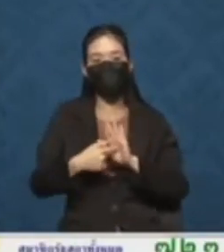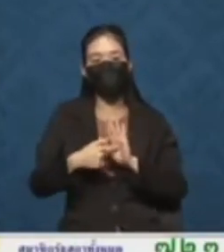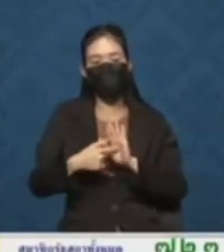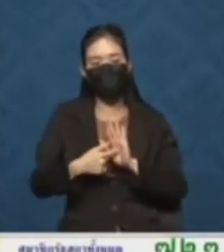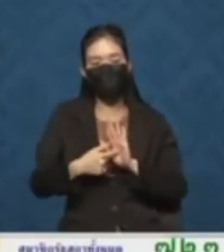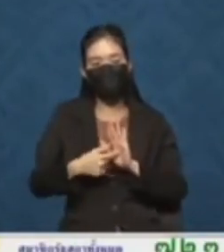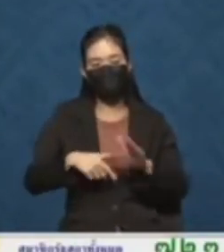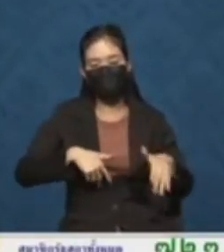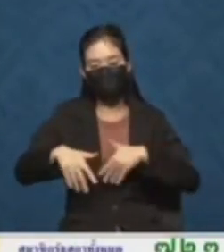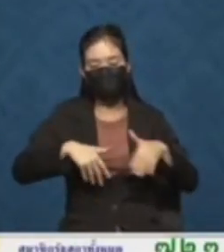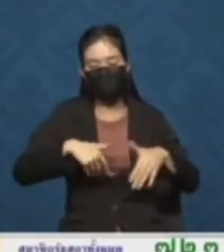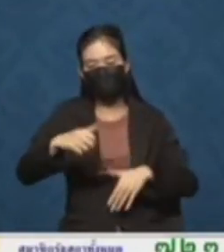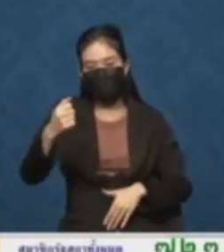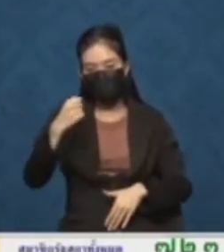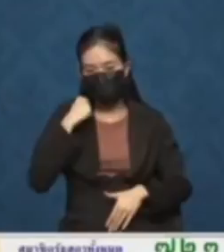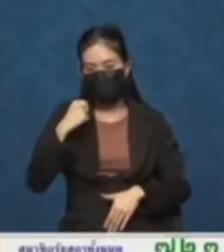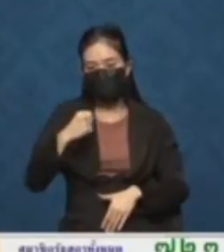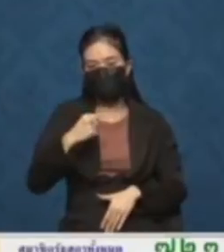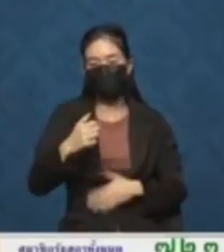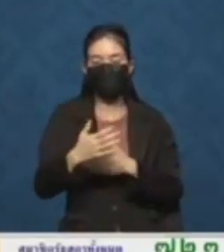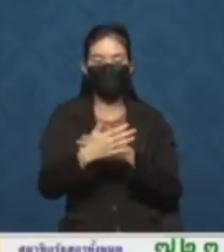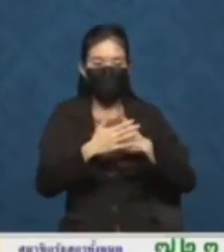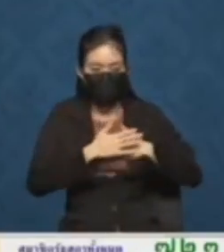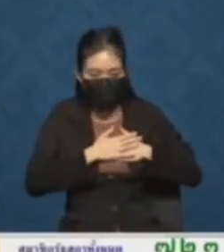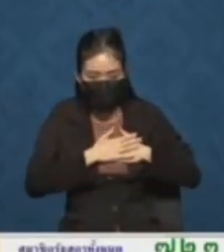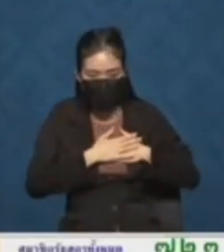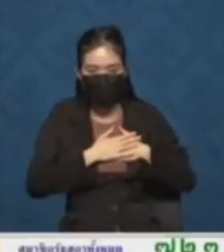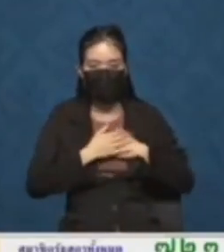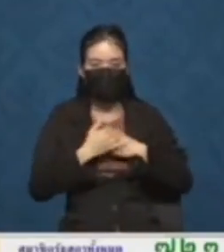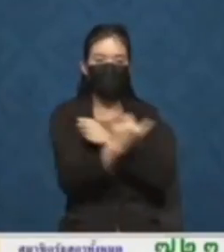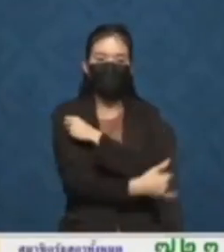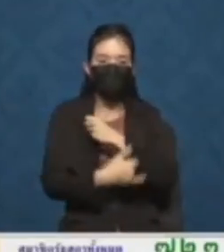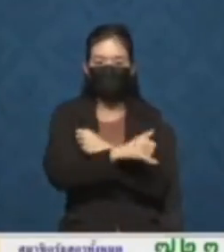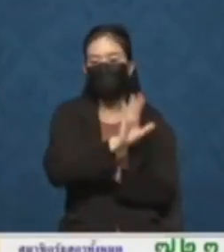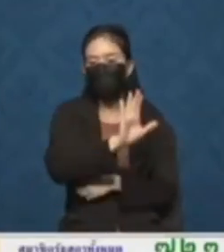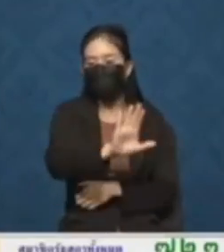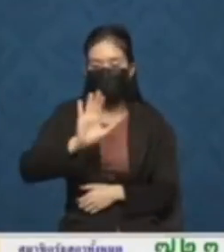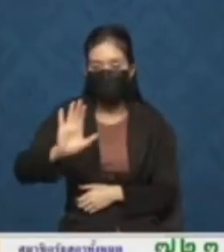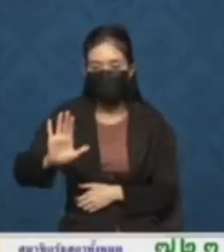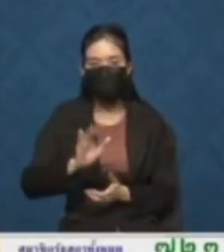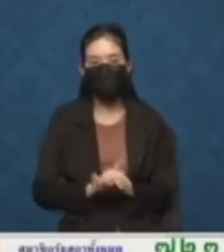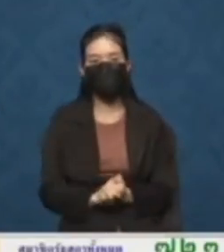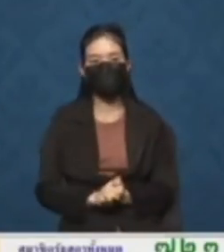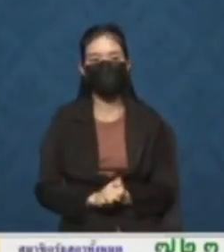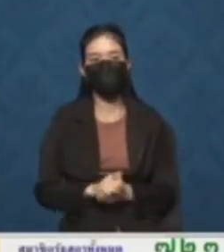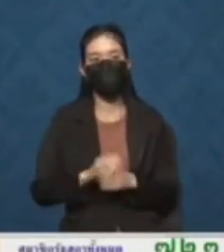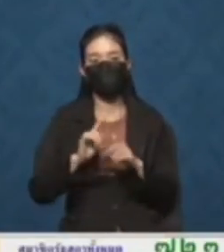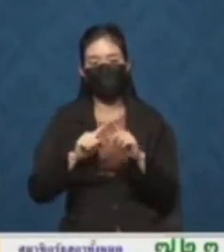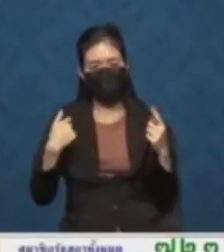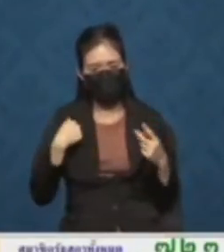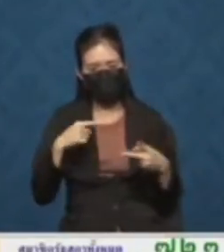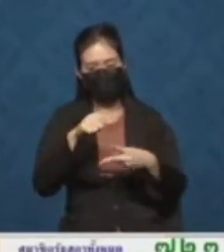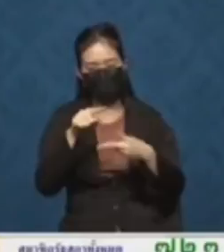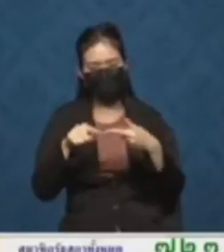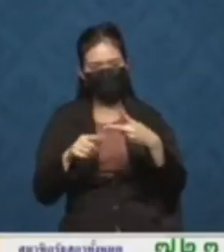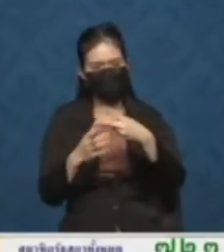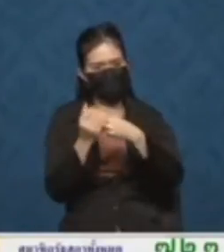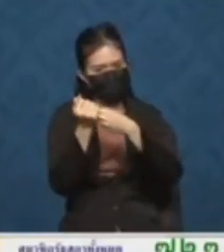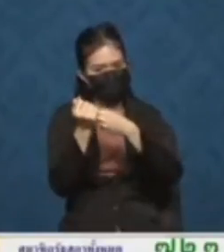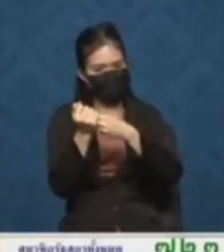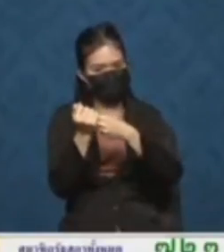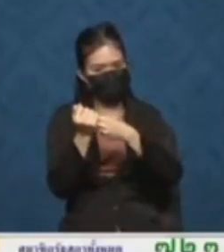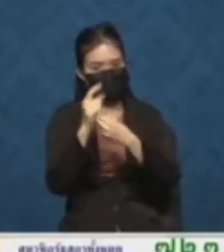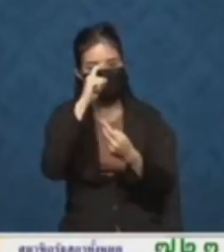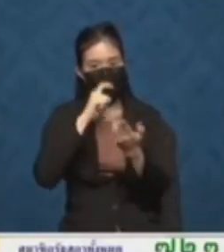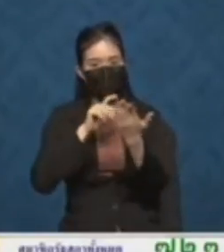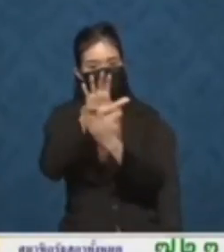นมีวินัยรักชาติเขามีกันครับและสองเรื่องนี้เนี่ยมันส่งผลอย่างใหญ่หลวงต่